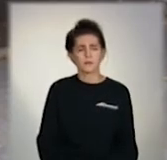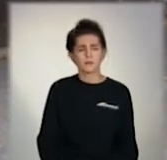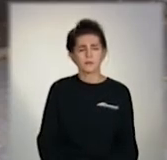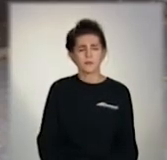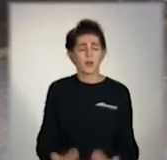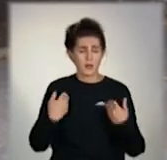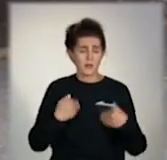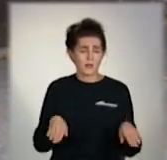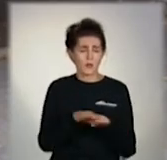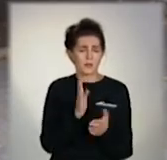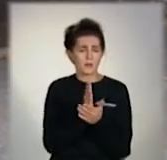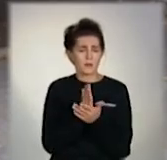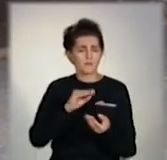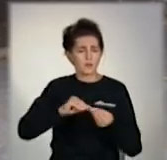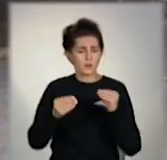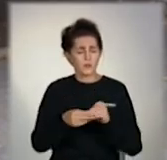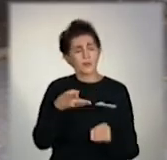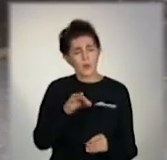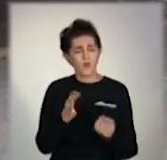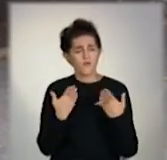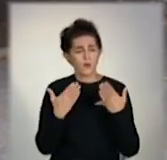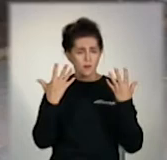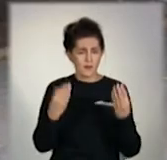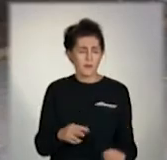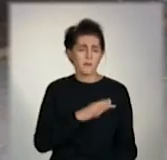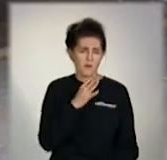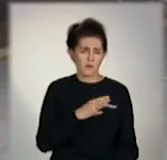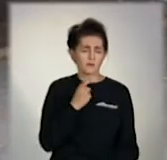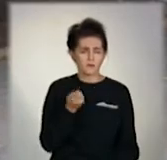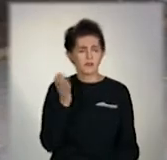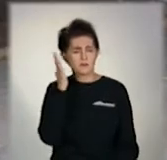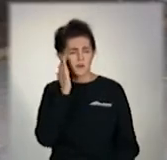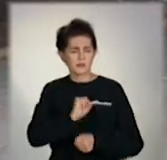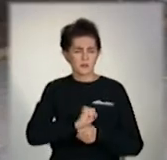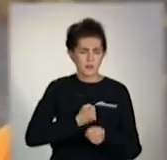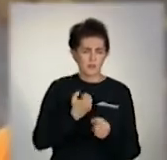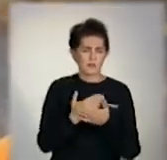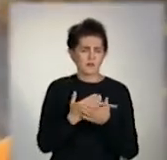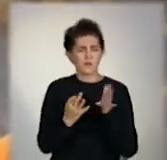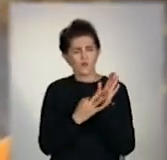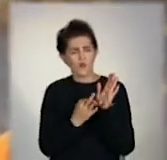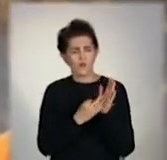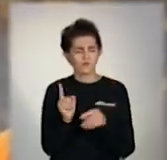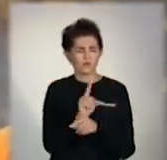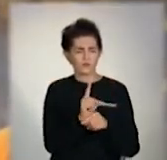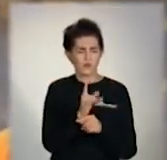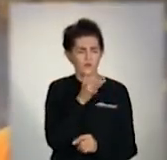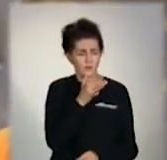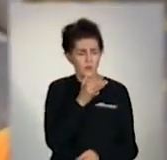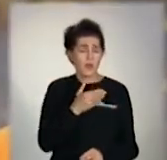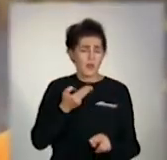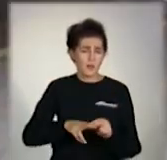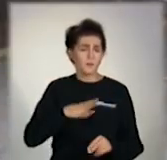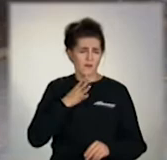мене дилема. Але хоча б на вихідних намагаюся поспати свої там 8 годин норми. Ти вже себе